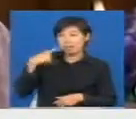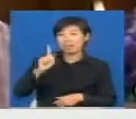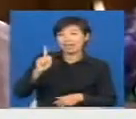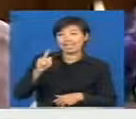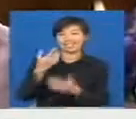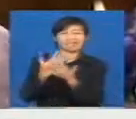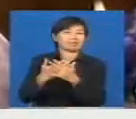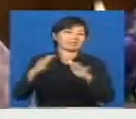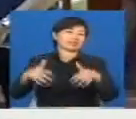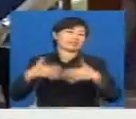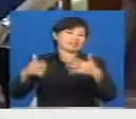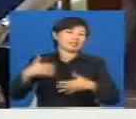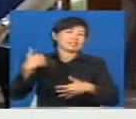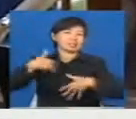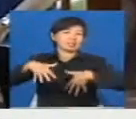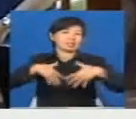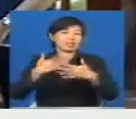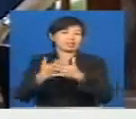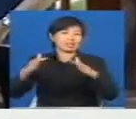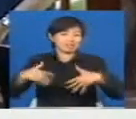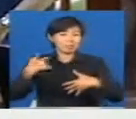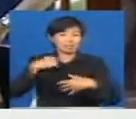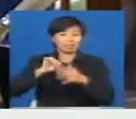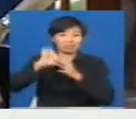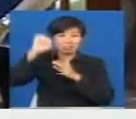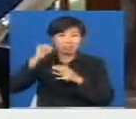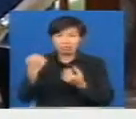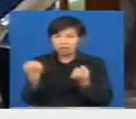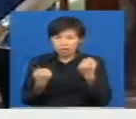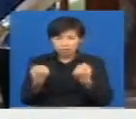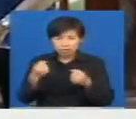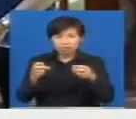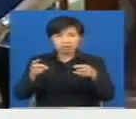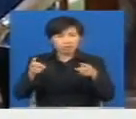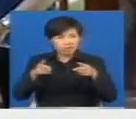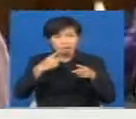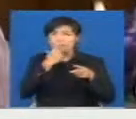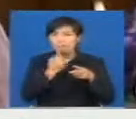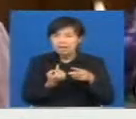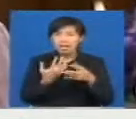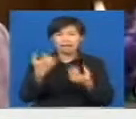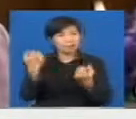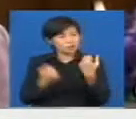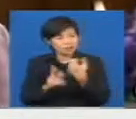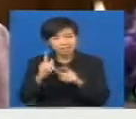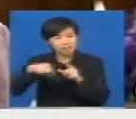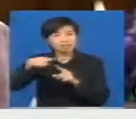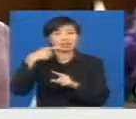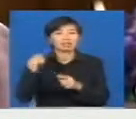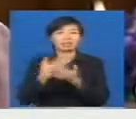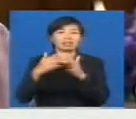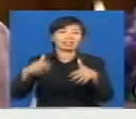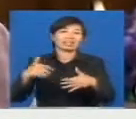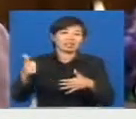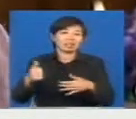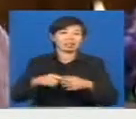ลนะ ประชาชน นะฮะรถแดงรถเขียวได้หมดเลยที่ละคือนโยบายรัฐบาล ร ัฐบาลไม่มีก